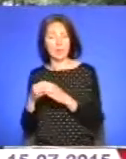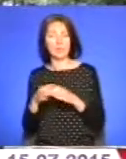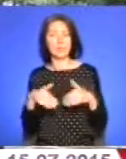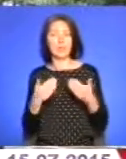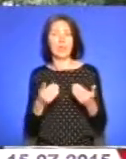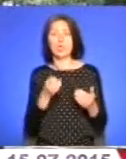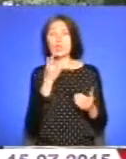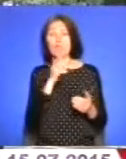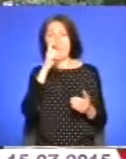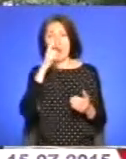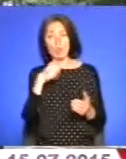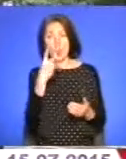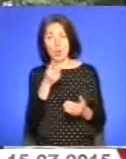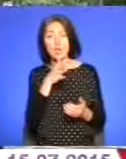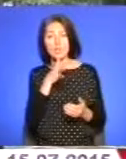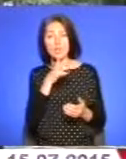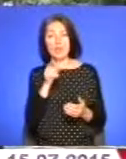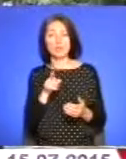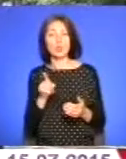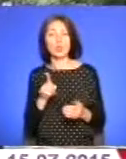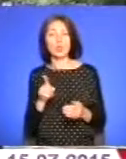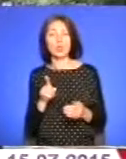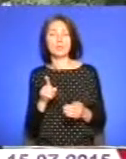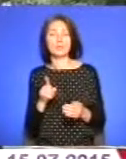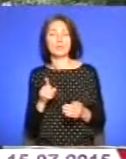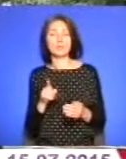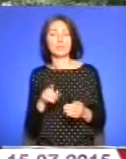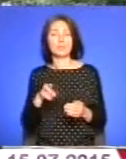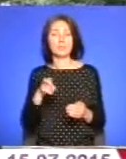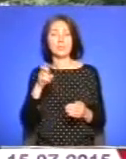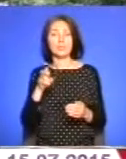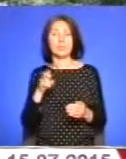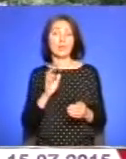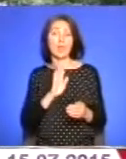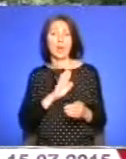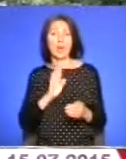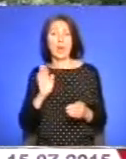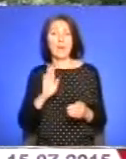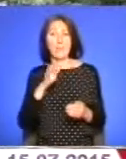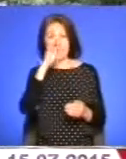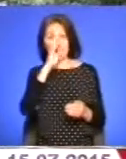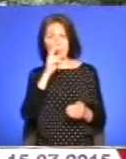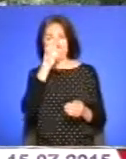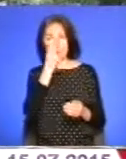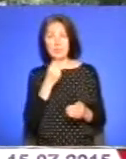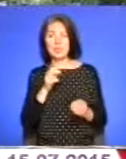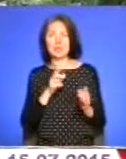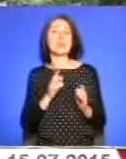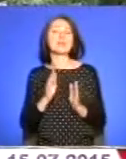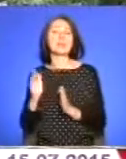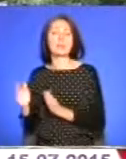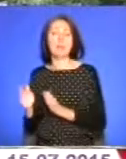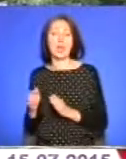погано покаже час, оскільки вже не буде звичної системи